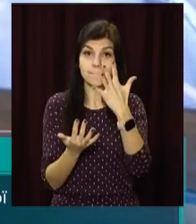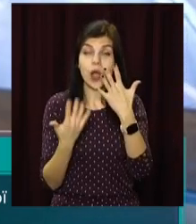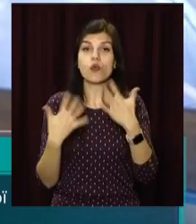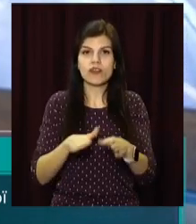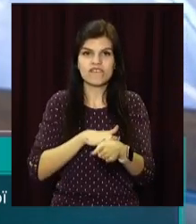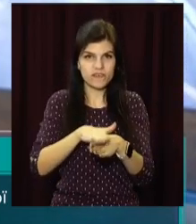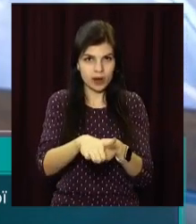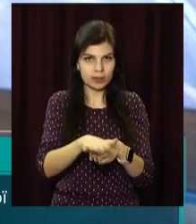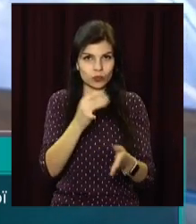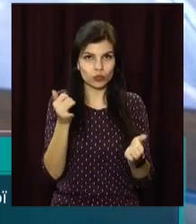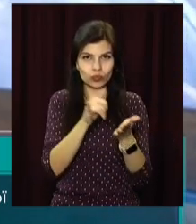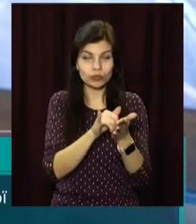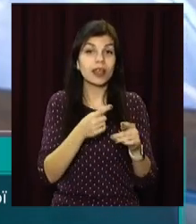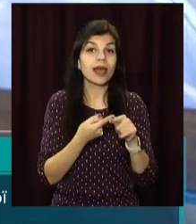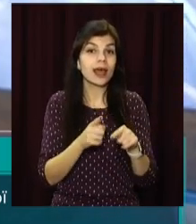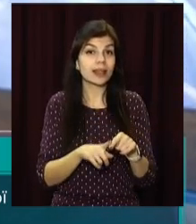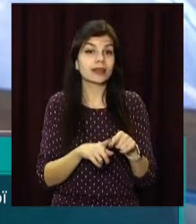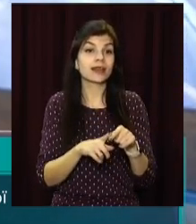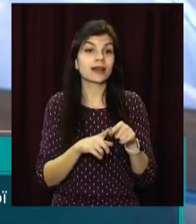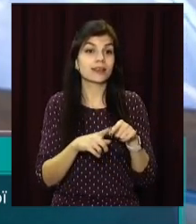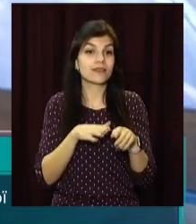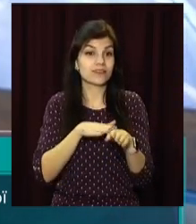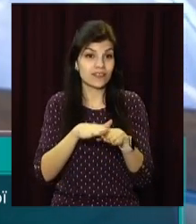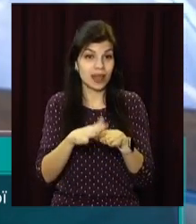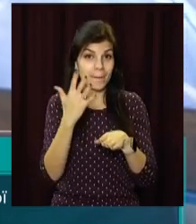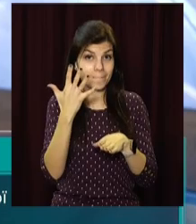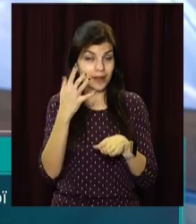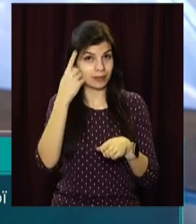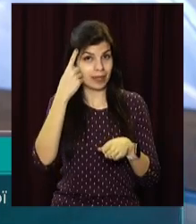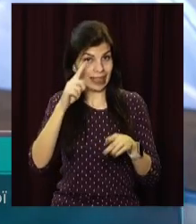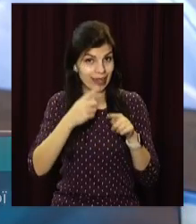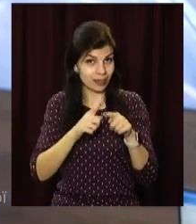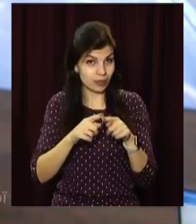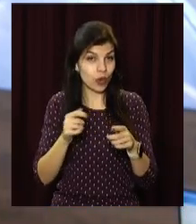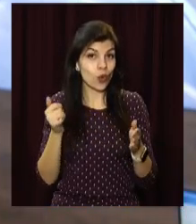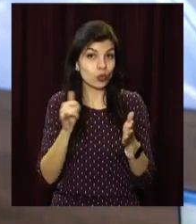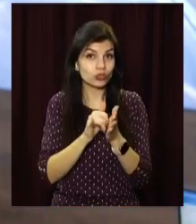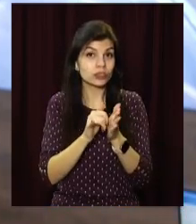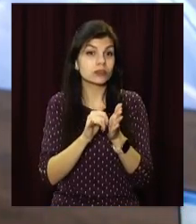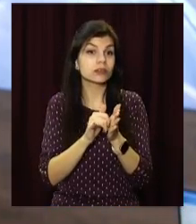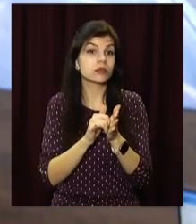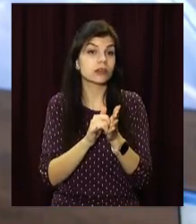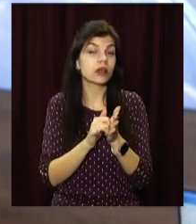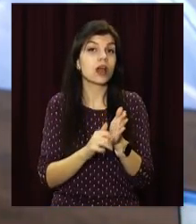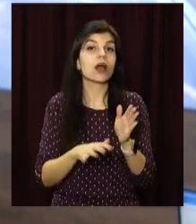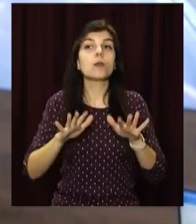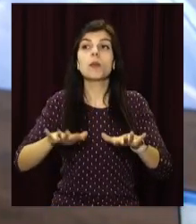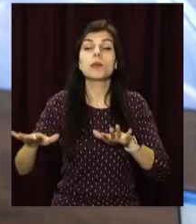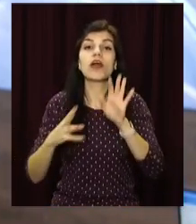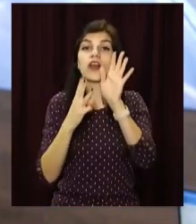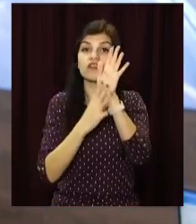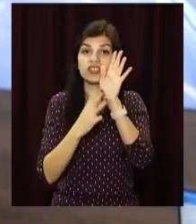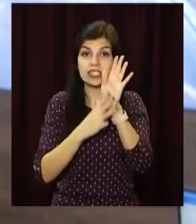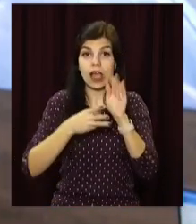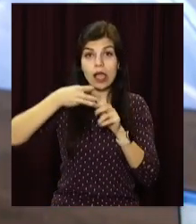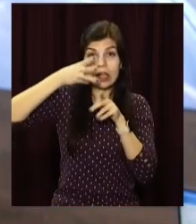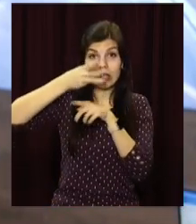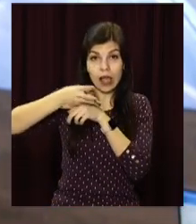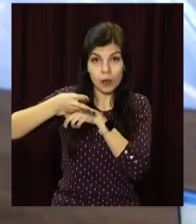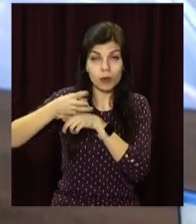реалізовані, і в рамках цих реалізованих 5 проєктів встановлено 80 камер системи відеонагляду